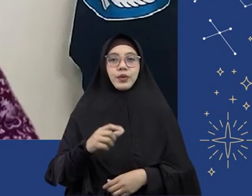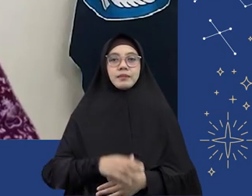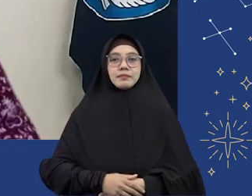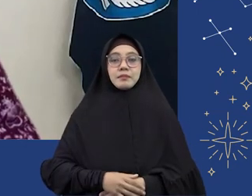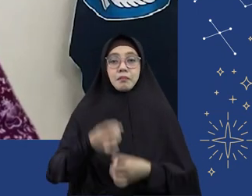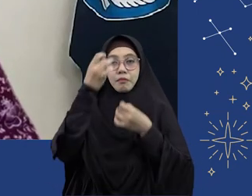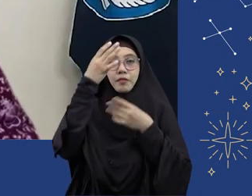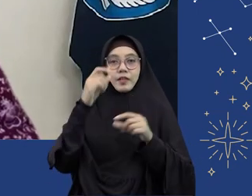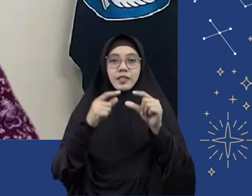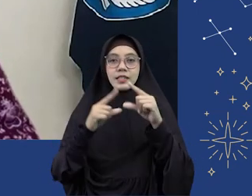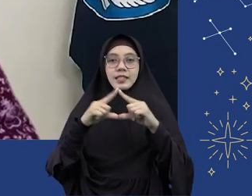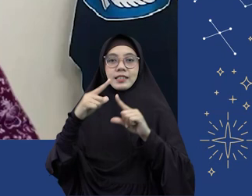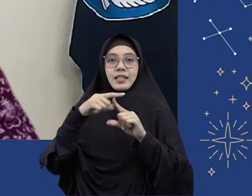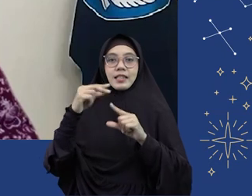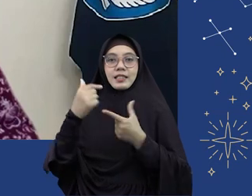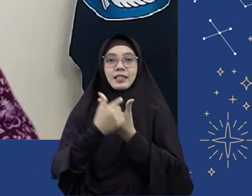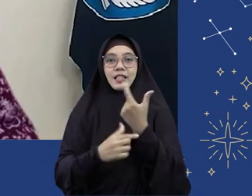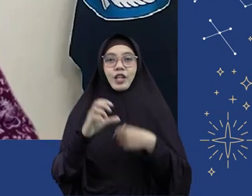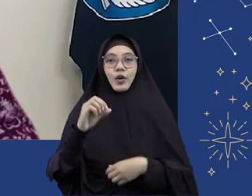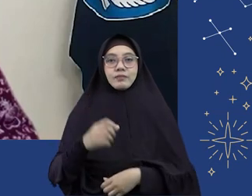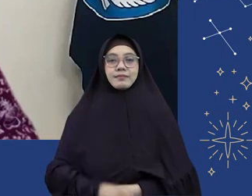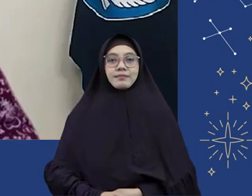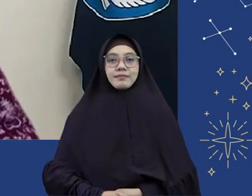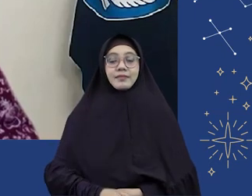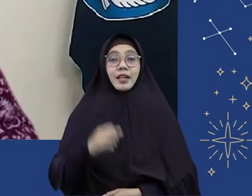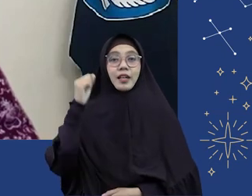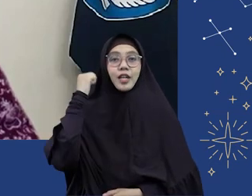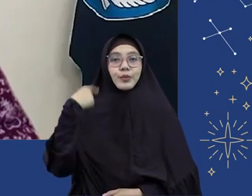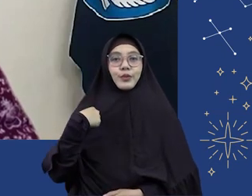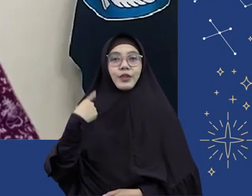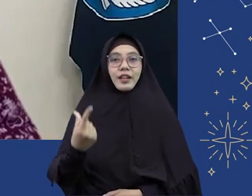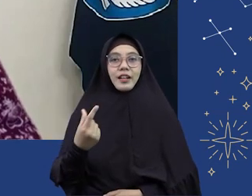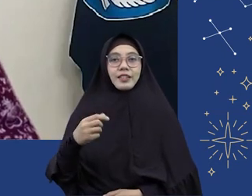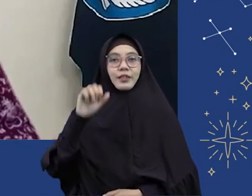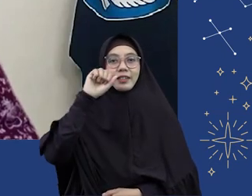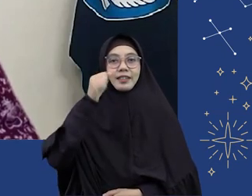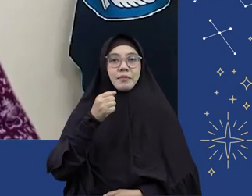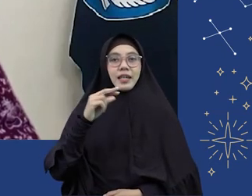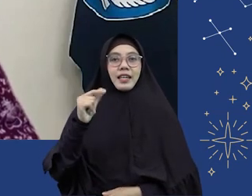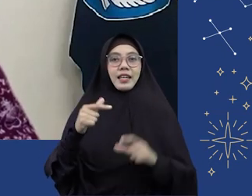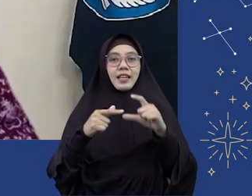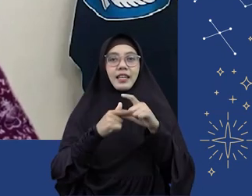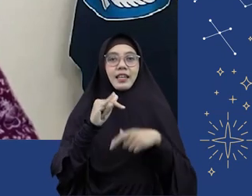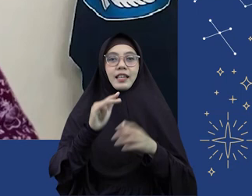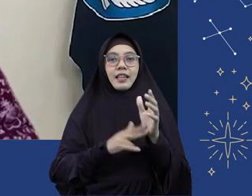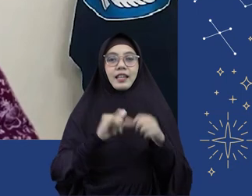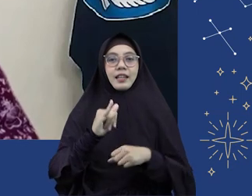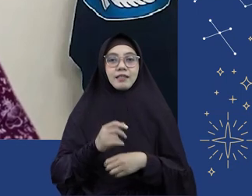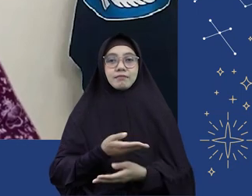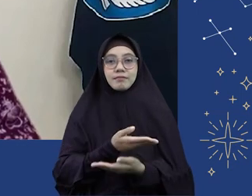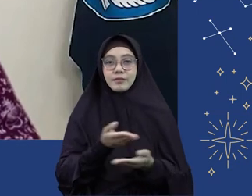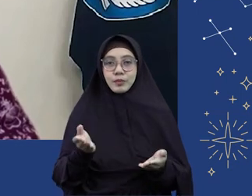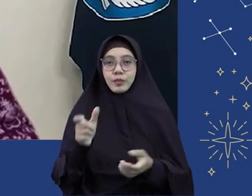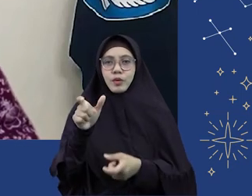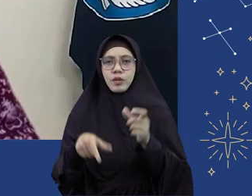brojonegoro Rektor Institut Teknologi Bandung Ibu Reni Wirahadikusuma dan para tokoh Astro Fisikawan